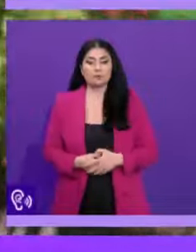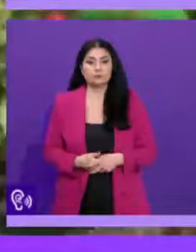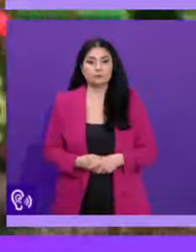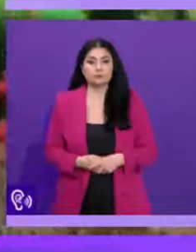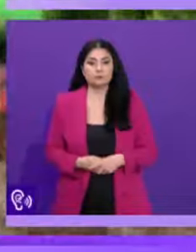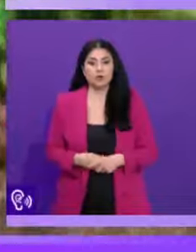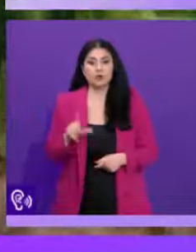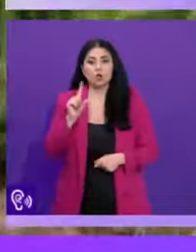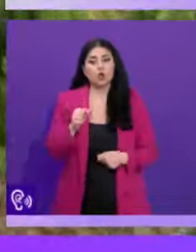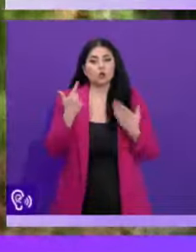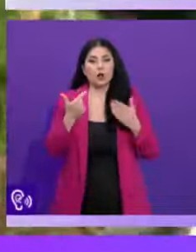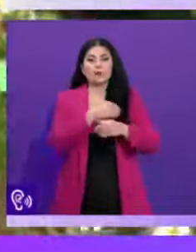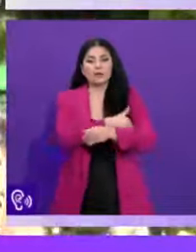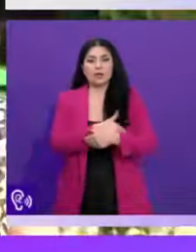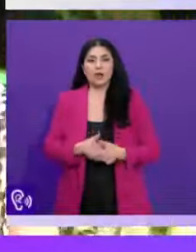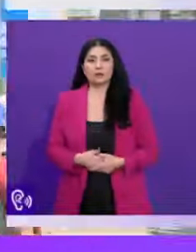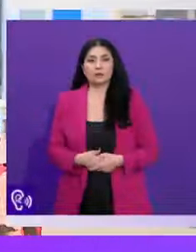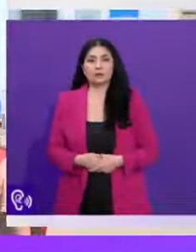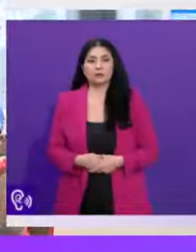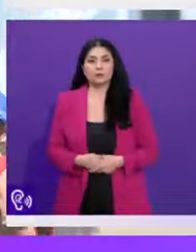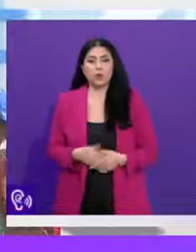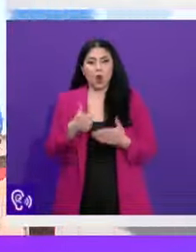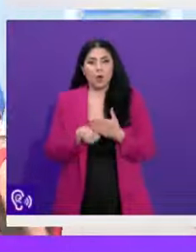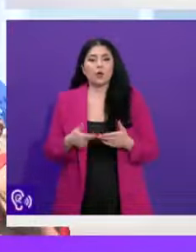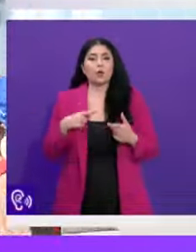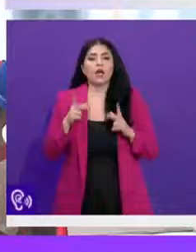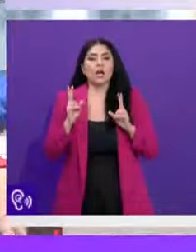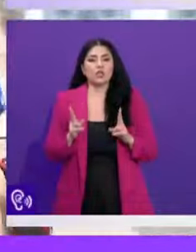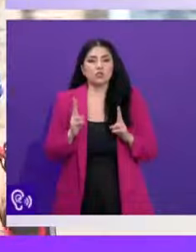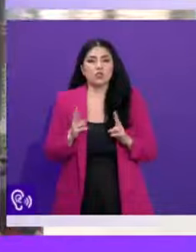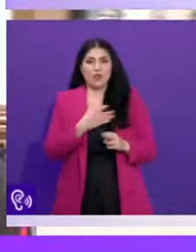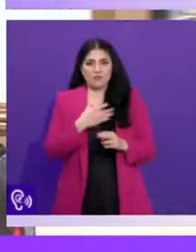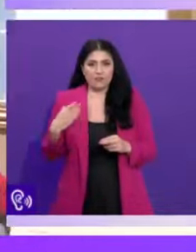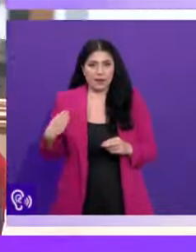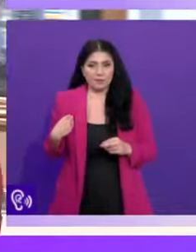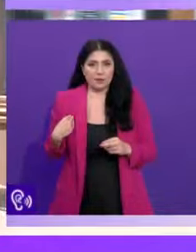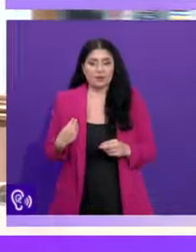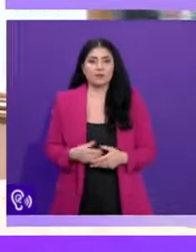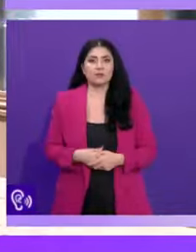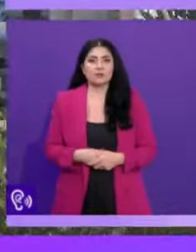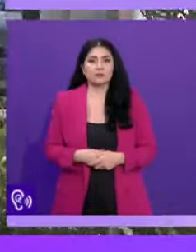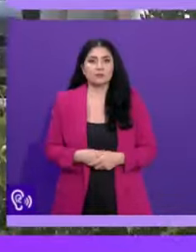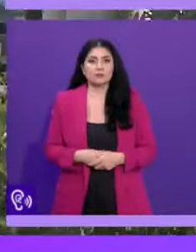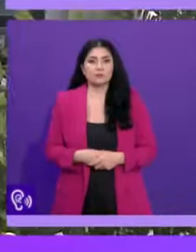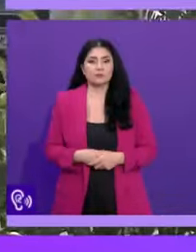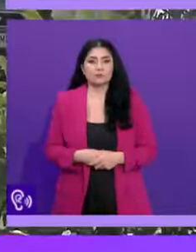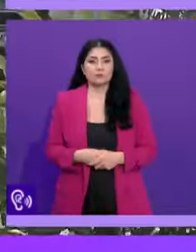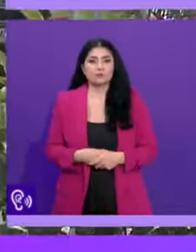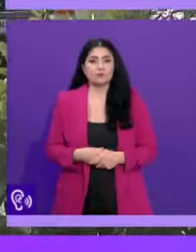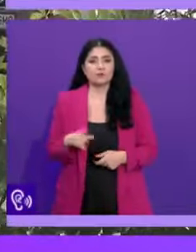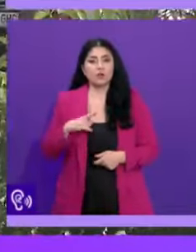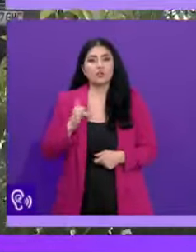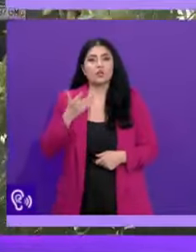la 27 de grade. Și odată cu răcorirea vremii, vorbim și de fenomenele de instabilitate